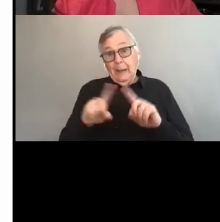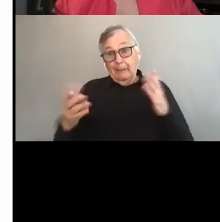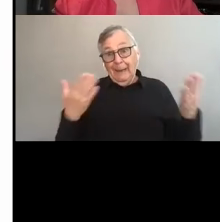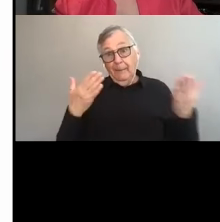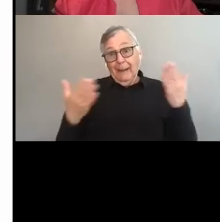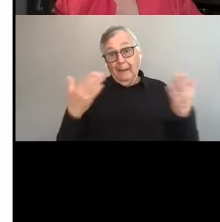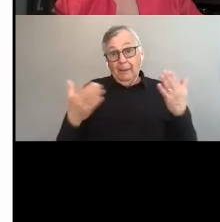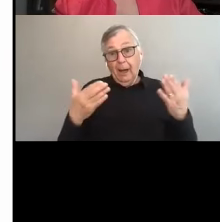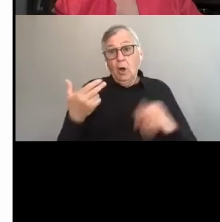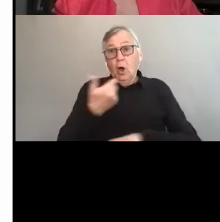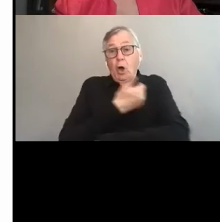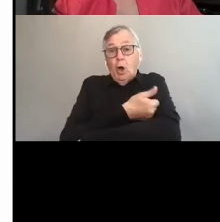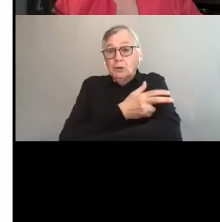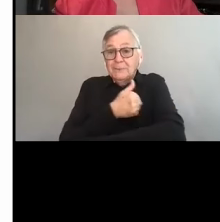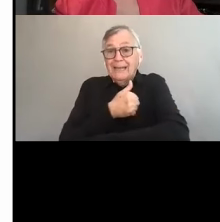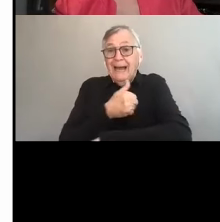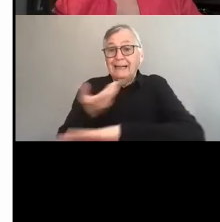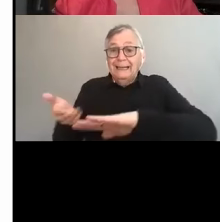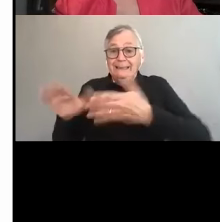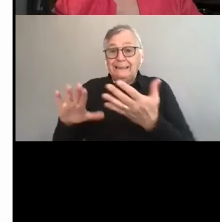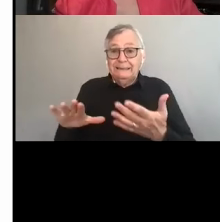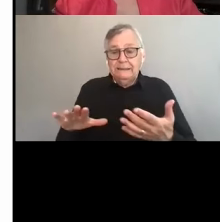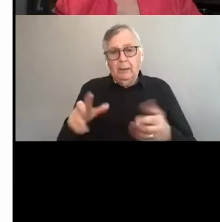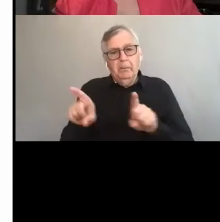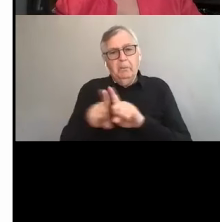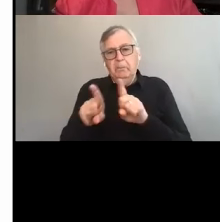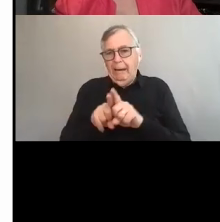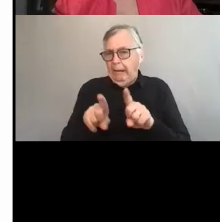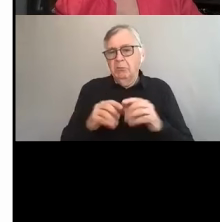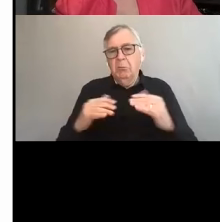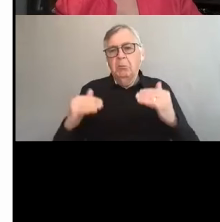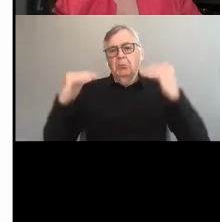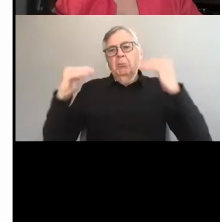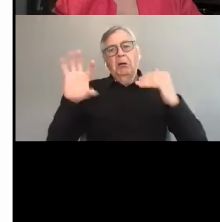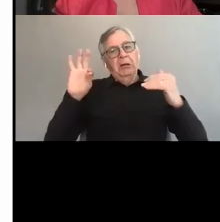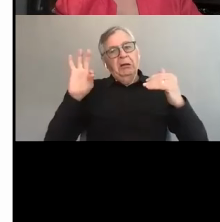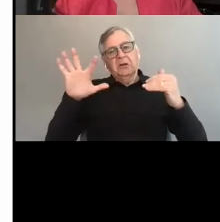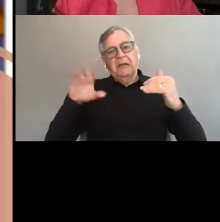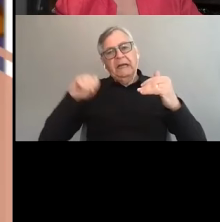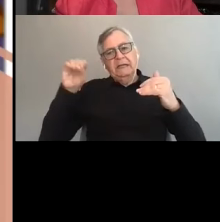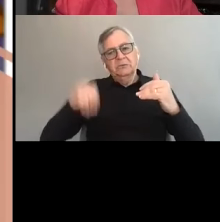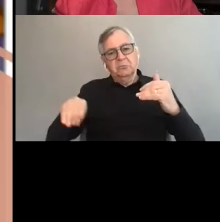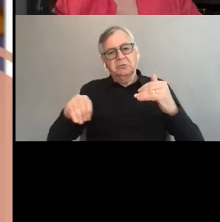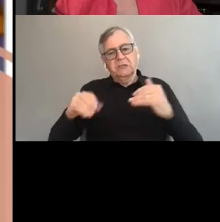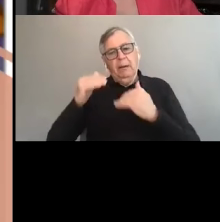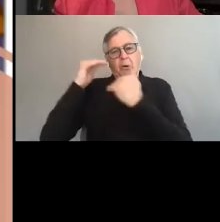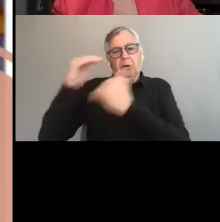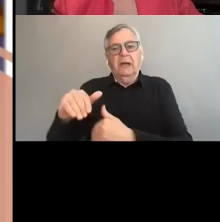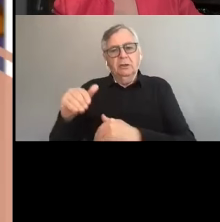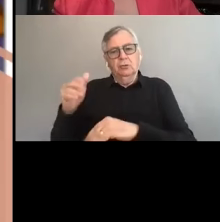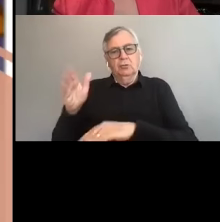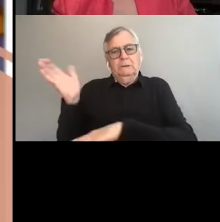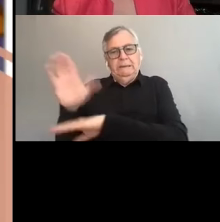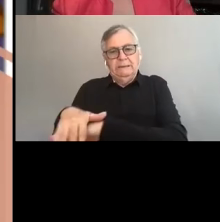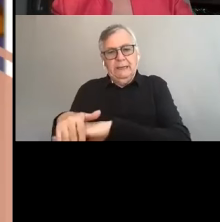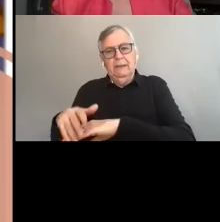à l'hospitalisation puis le décès, sont comme les autres, à peu près 95% d'efficacité.